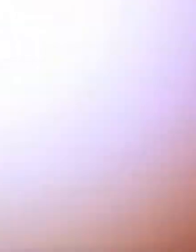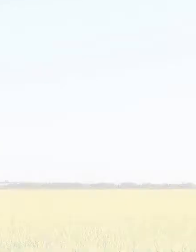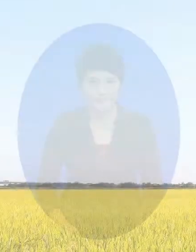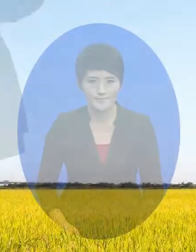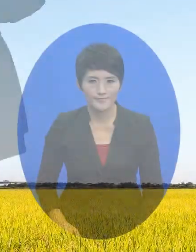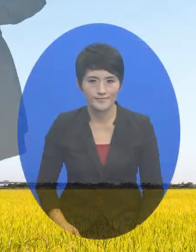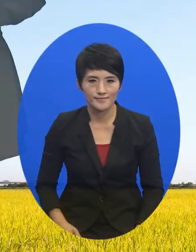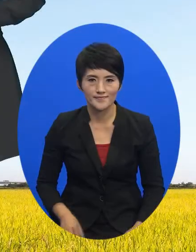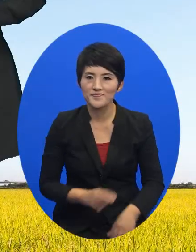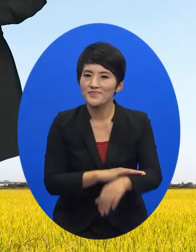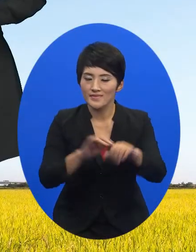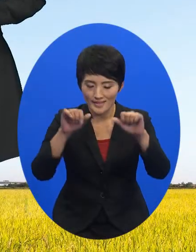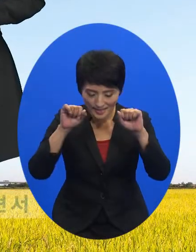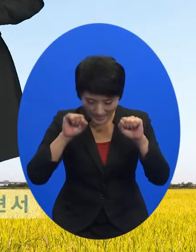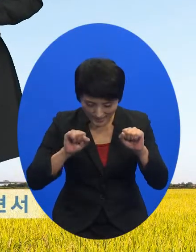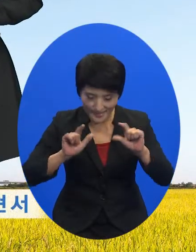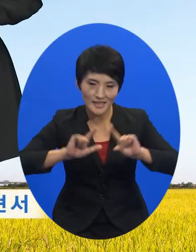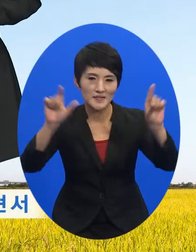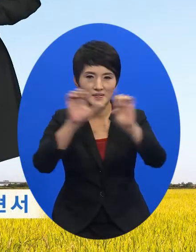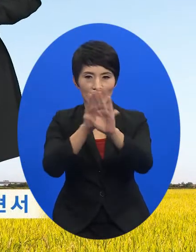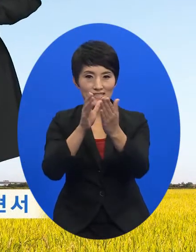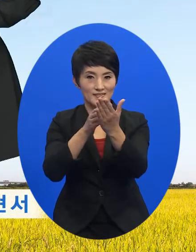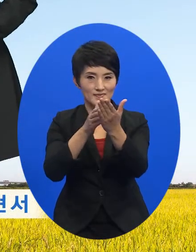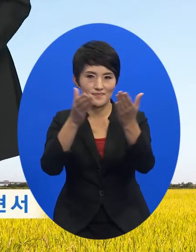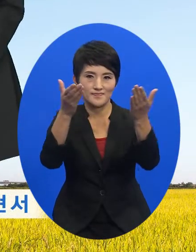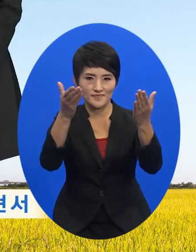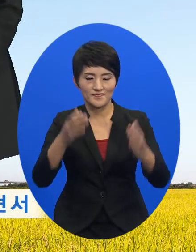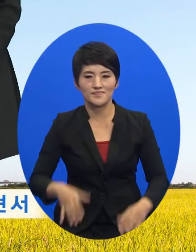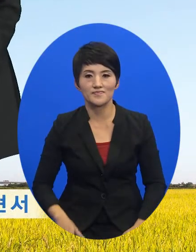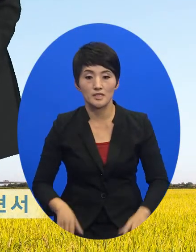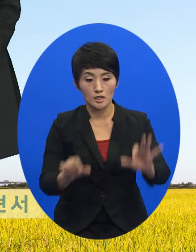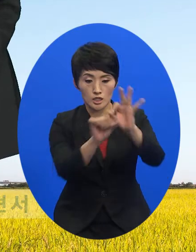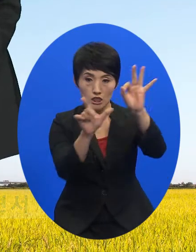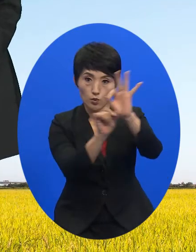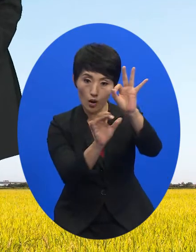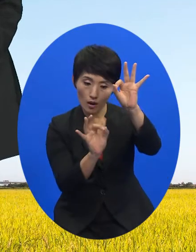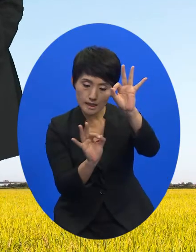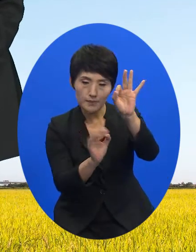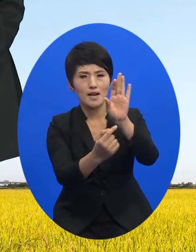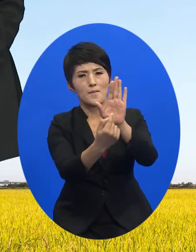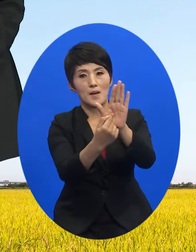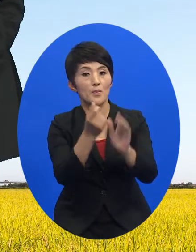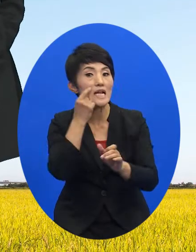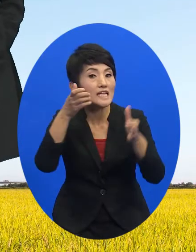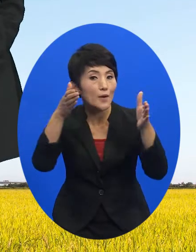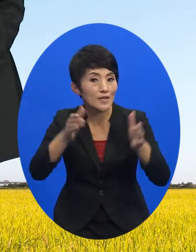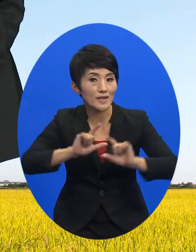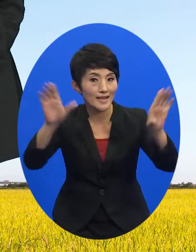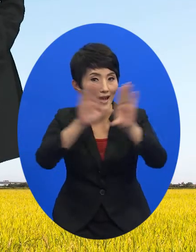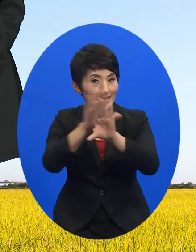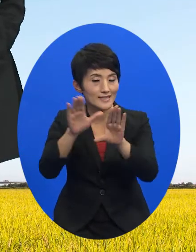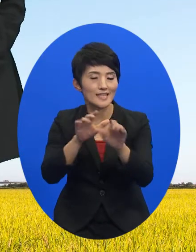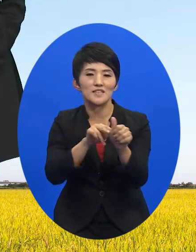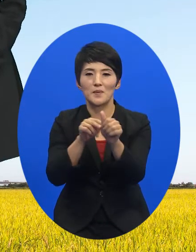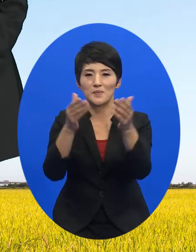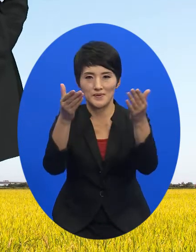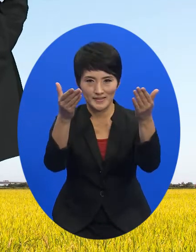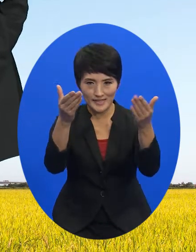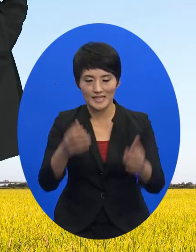으 안녕하세요 날씨 온유 년 삽니다 10월 11일 발표된 1개월 날씨 점만 전해드리겠습니다